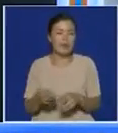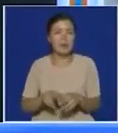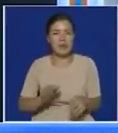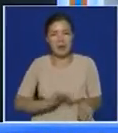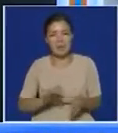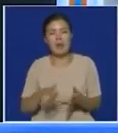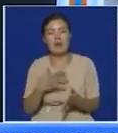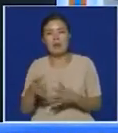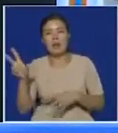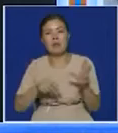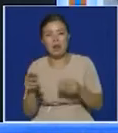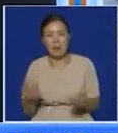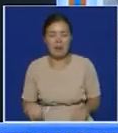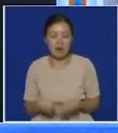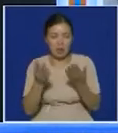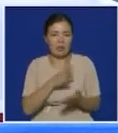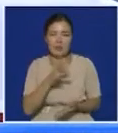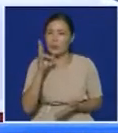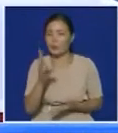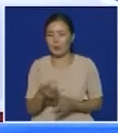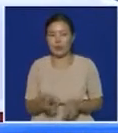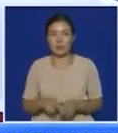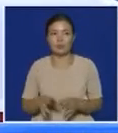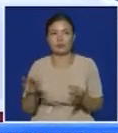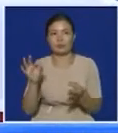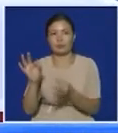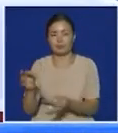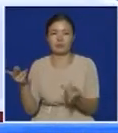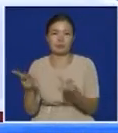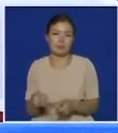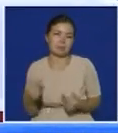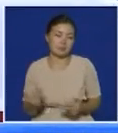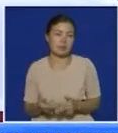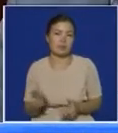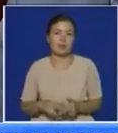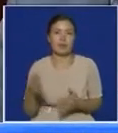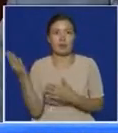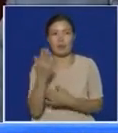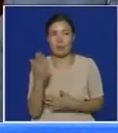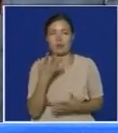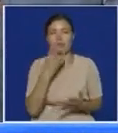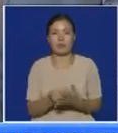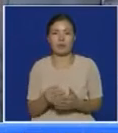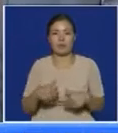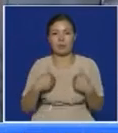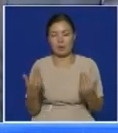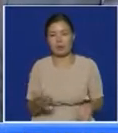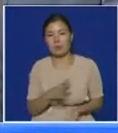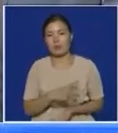компаниялардың есебінен салу мәселесі көтерілді. Дегенмен бір жақты бола қойған жоқ. Осы орайда баяндамашы өз ұсынысын